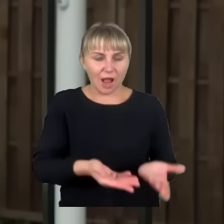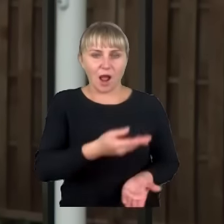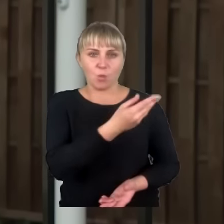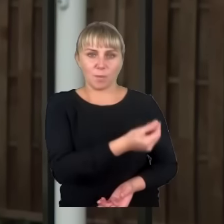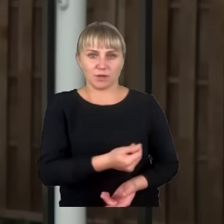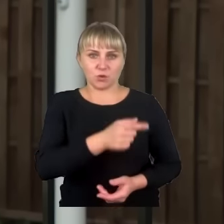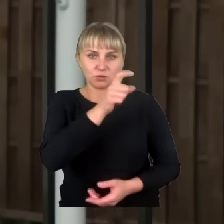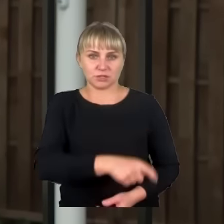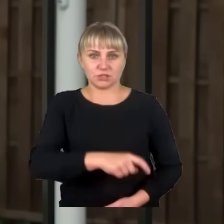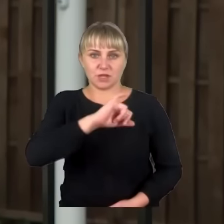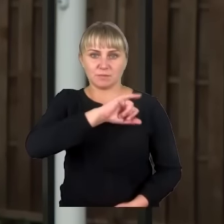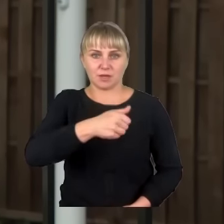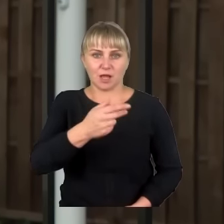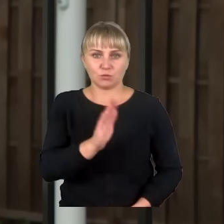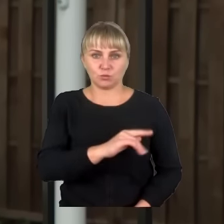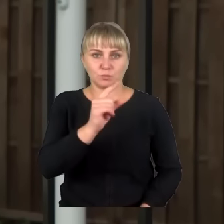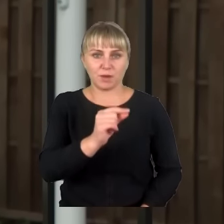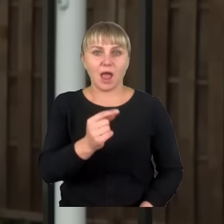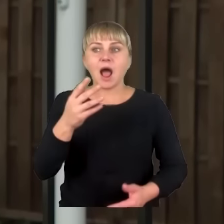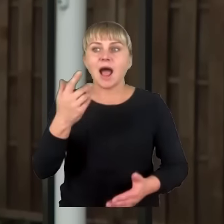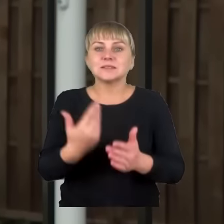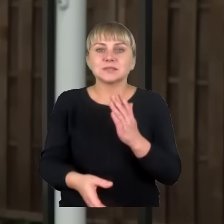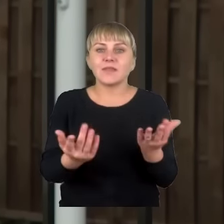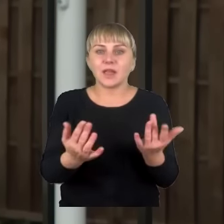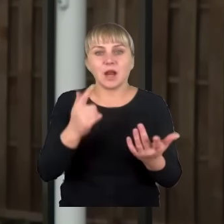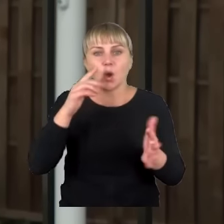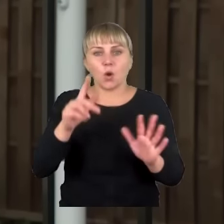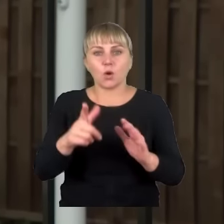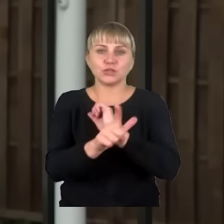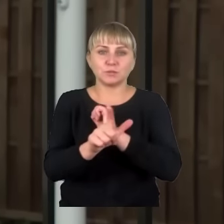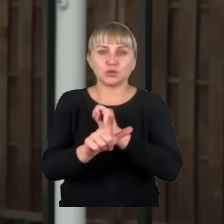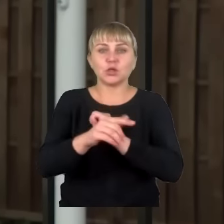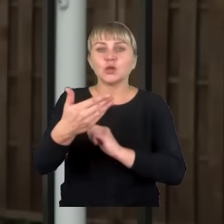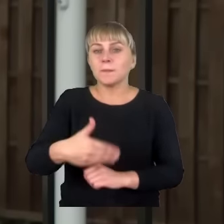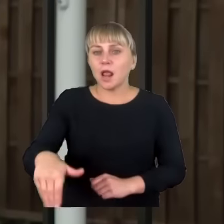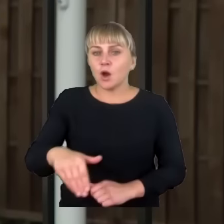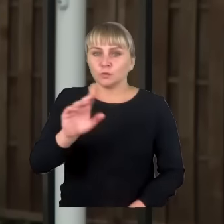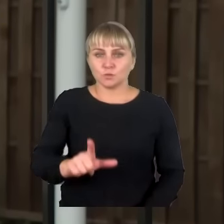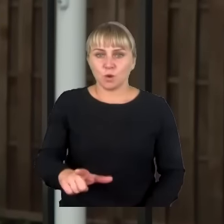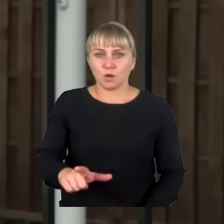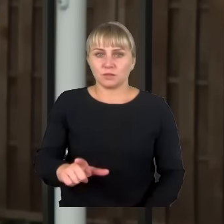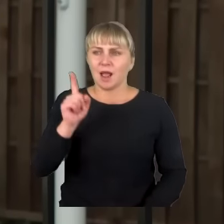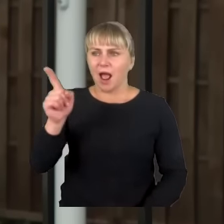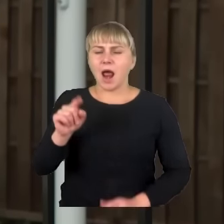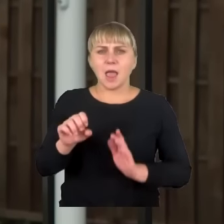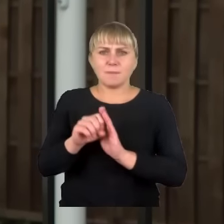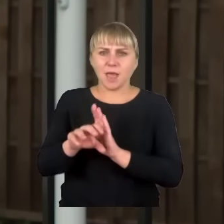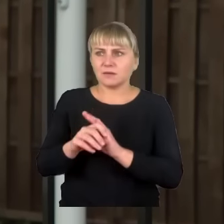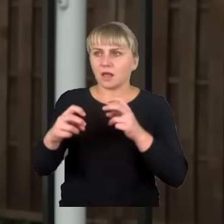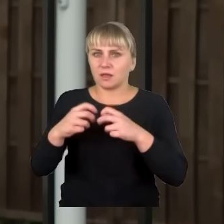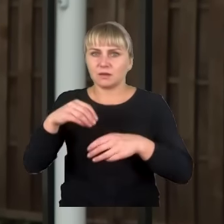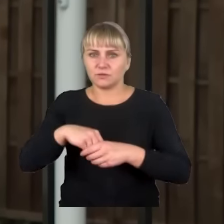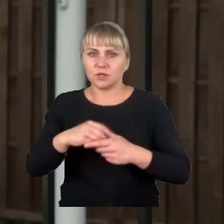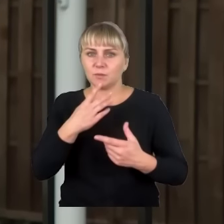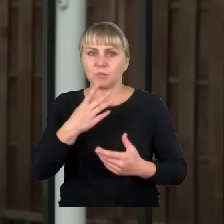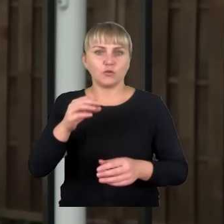Januszowi P., a straty te wynosiły około 70 milionów złotych. Tyle tylko, że z tych doniesień medialnych wynika, że ofiar może